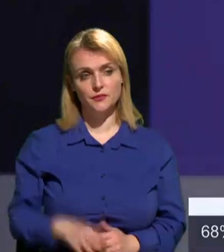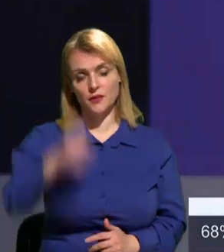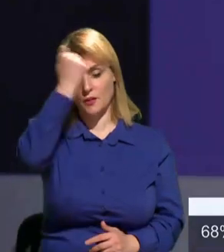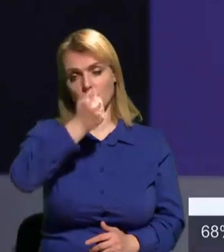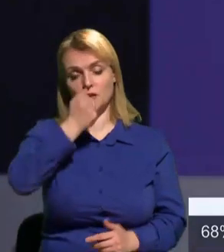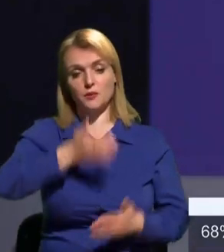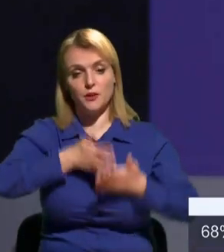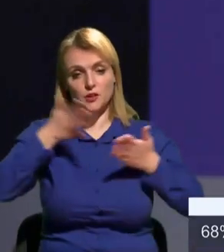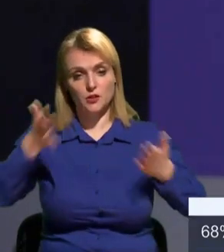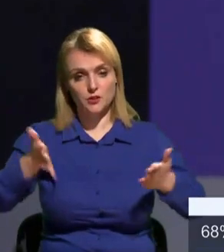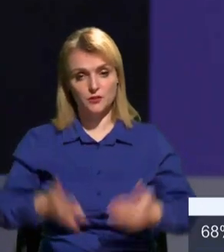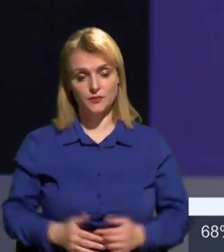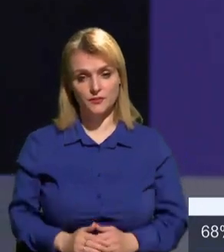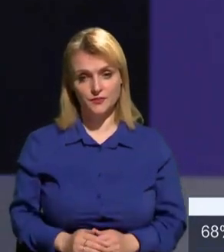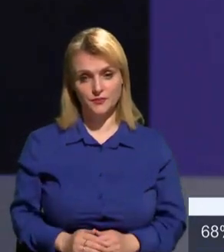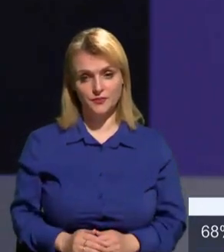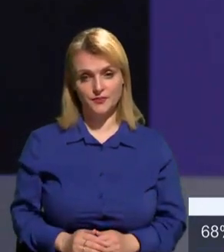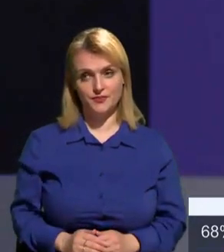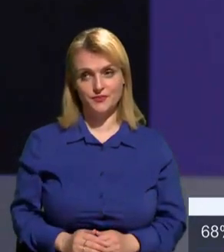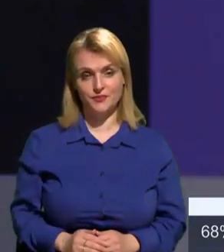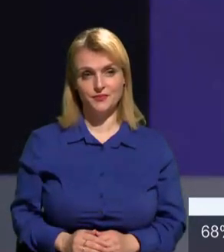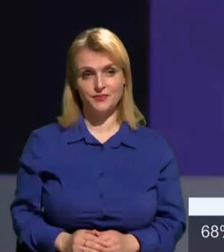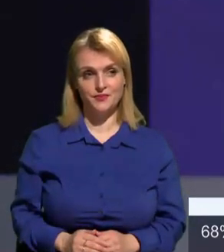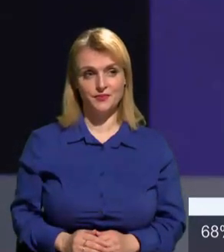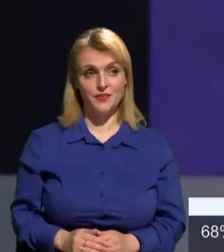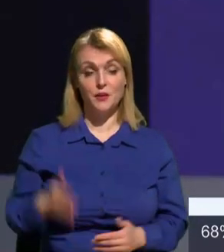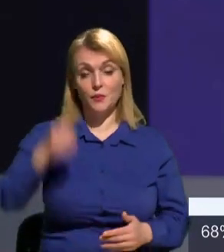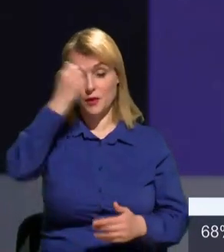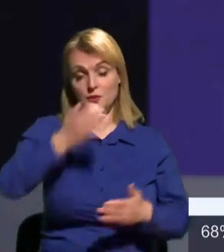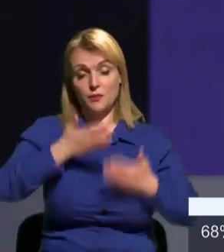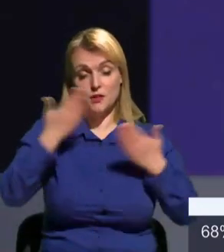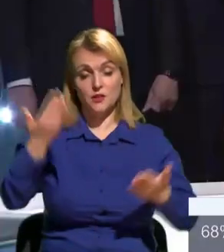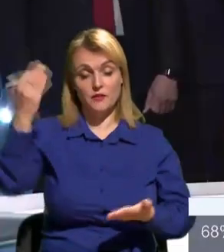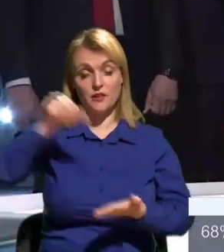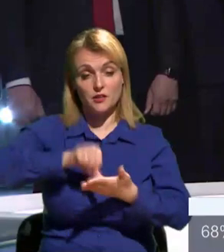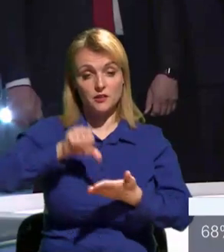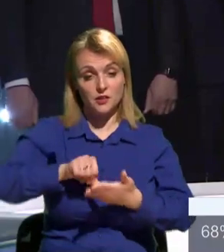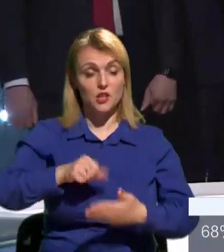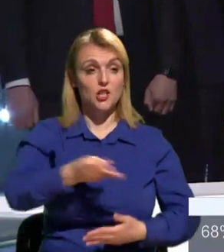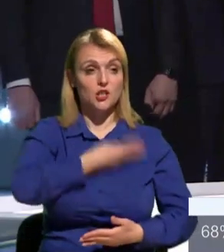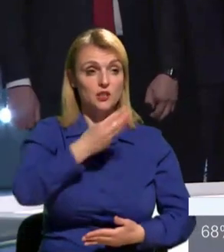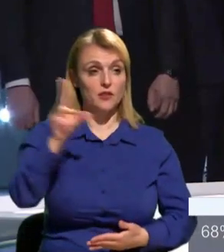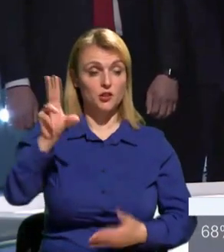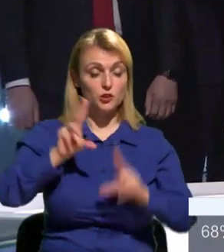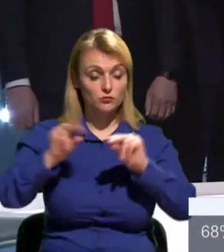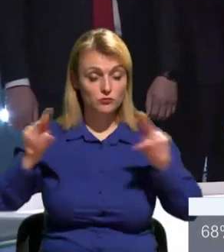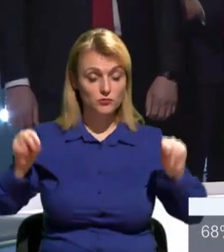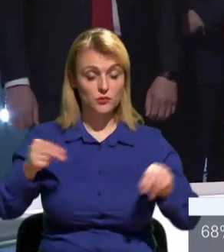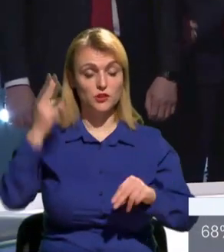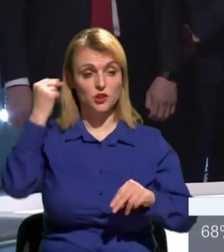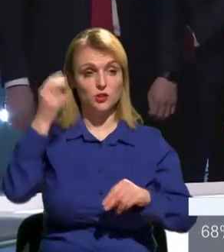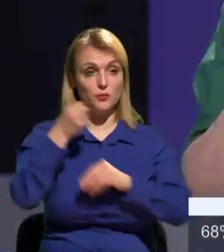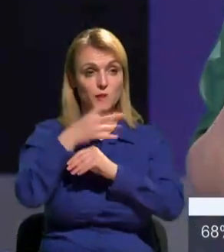Mulțumesc tare mult! Mulțumesc tare mult pentru participare! Vă urez mult succes în data de 15